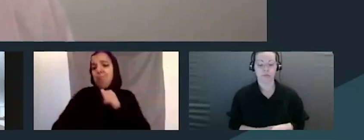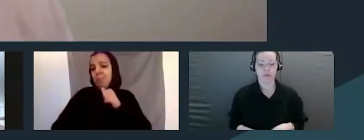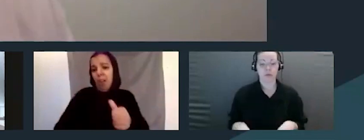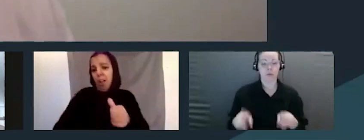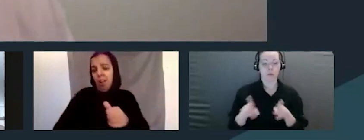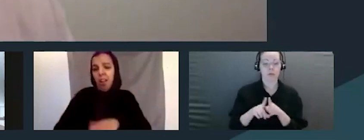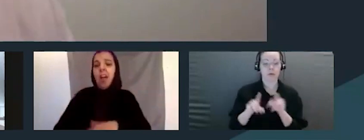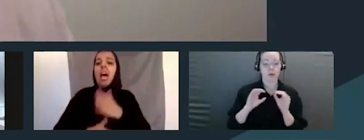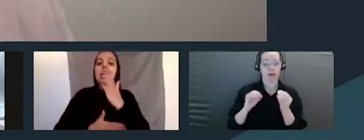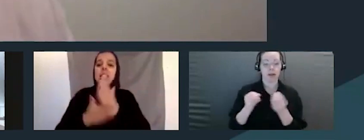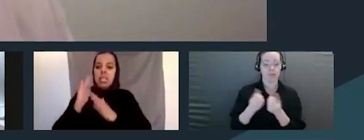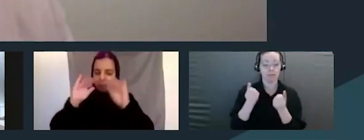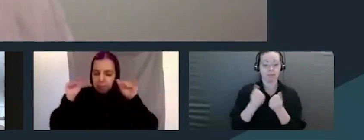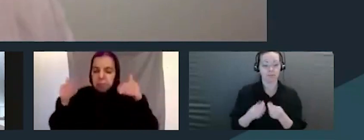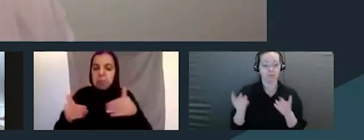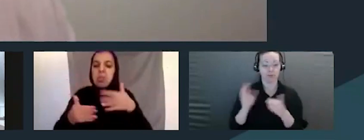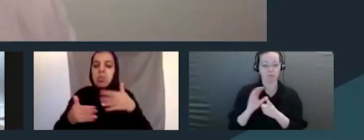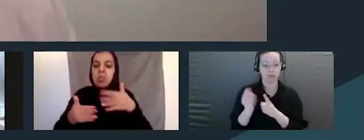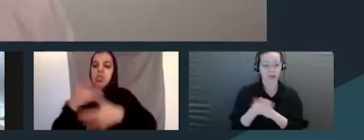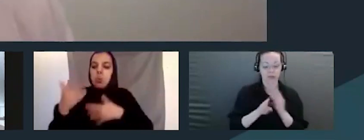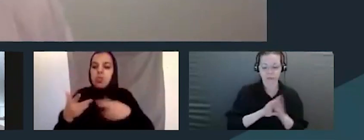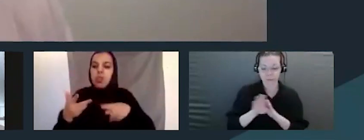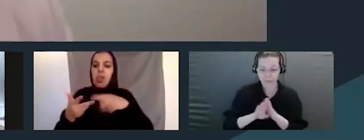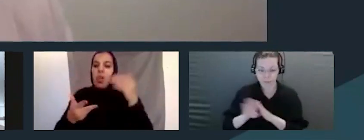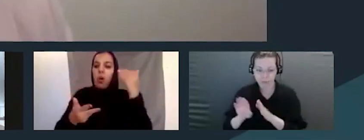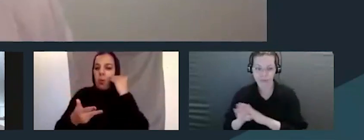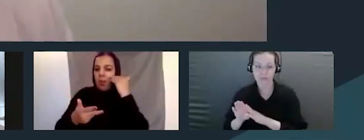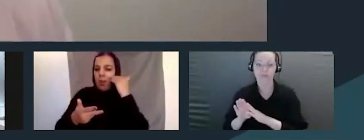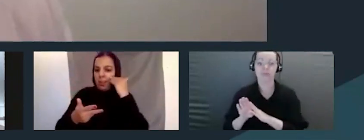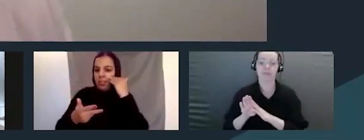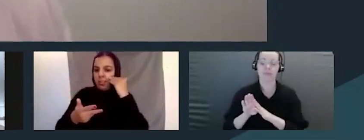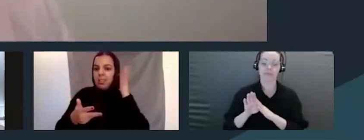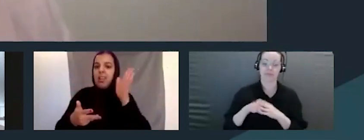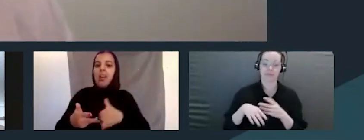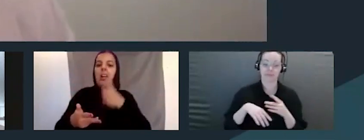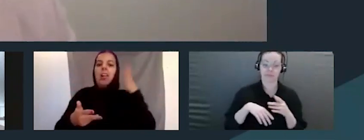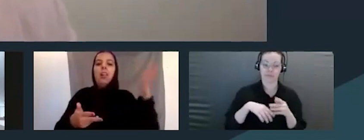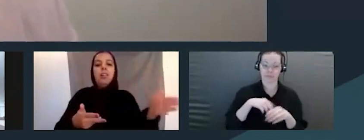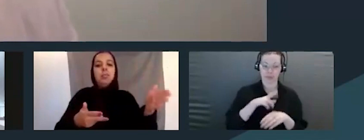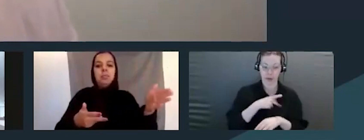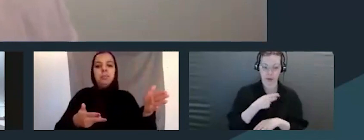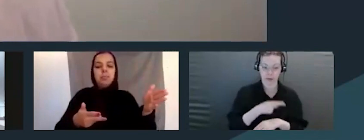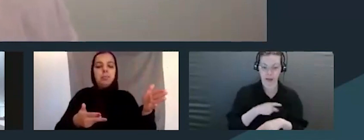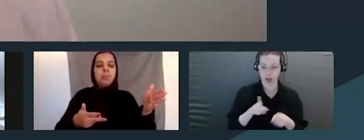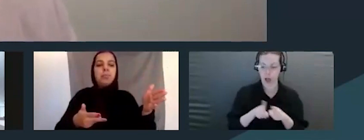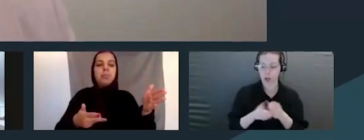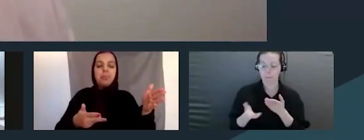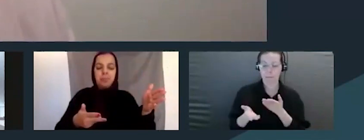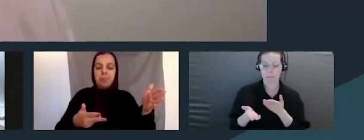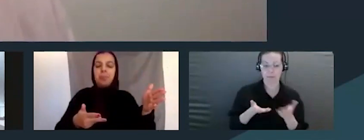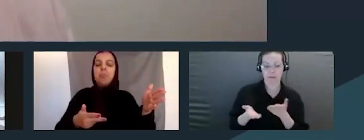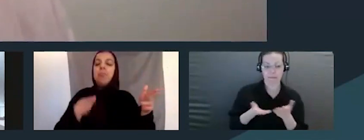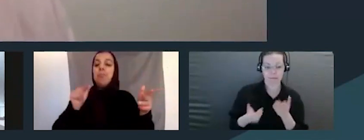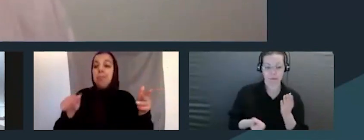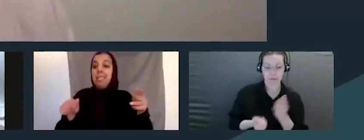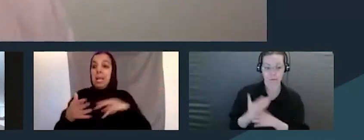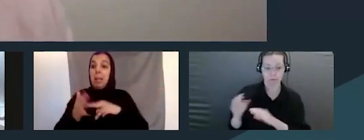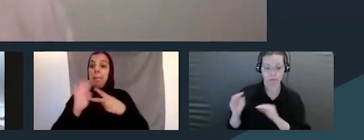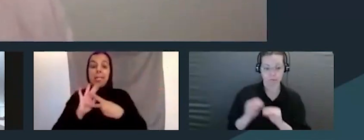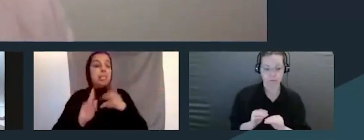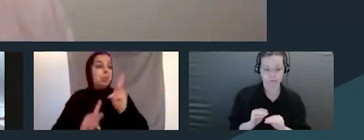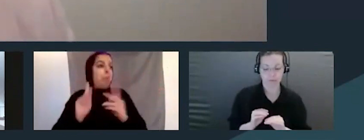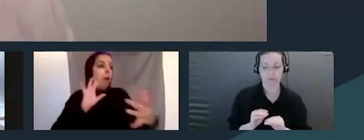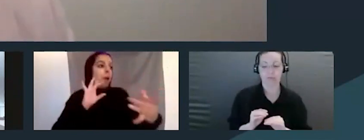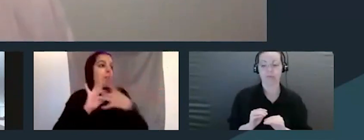l'aspect de sensibilisation sociale et ils vont justement offrir l'occasion à entrer en